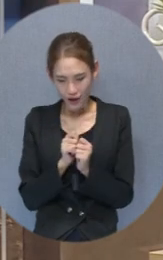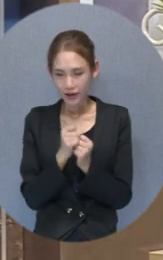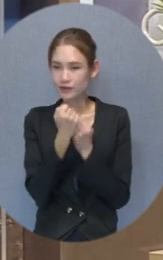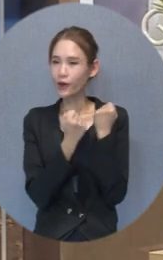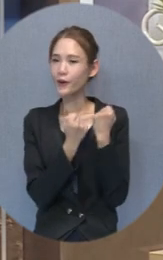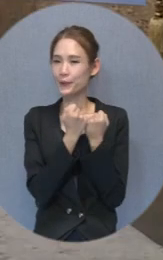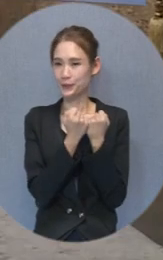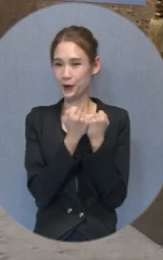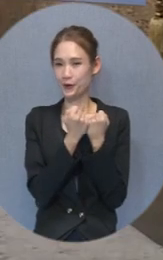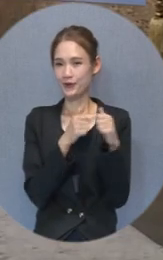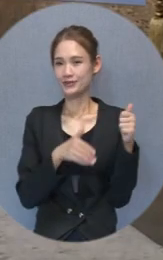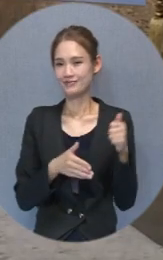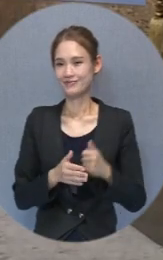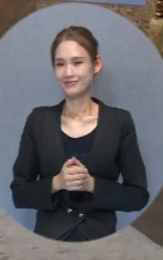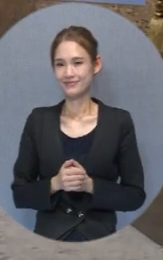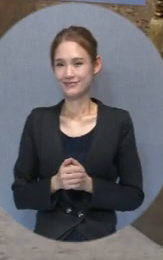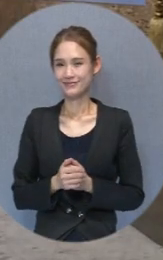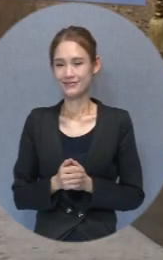수 있으실까요?